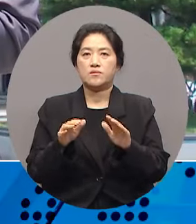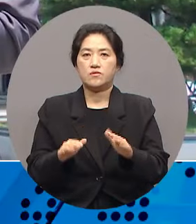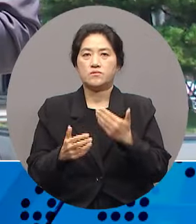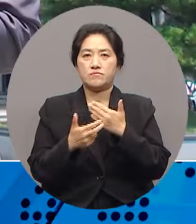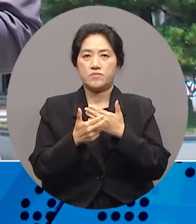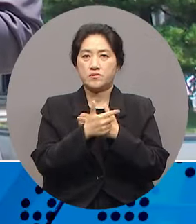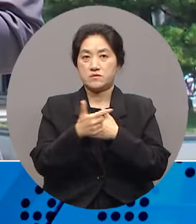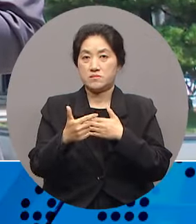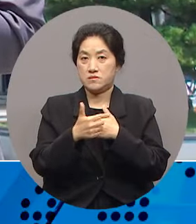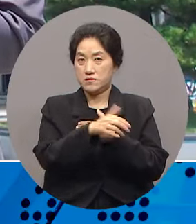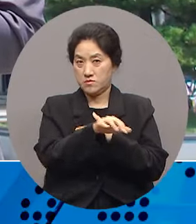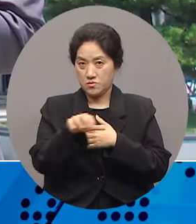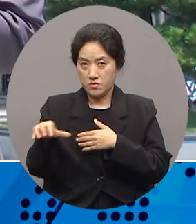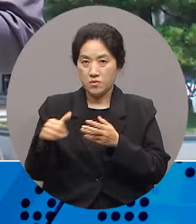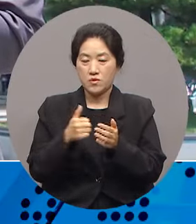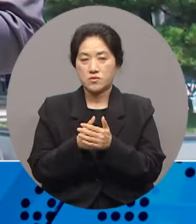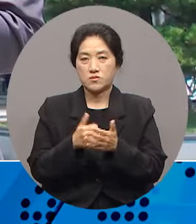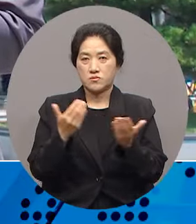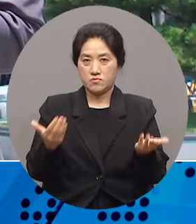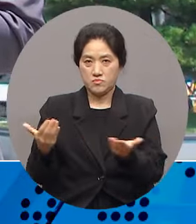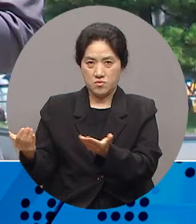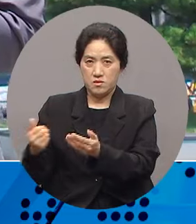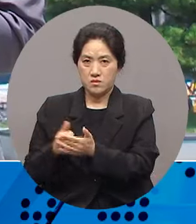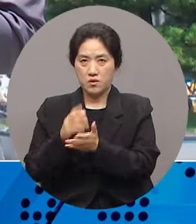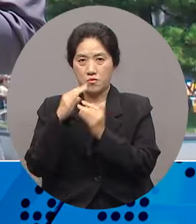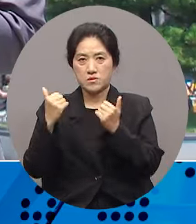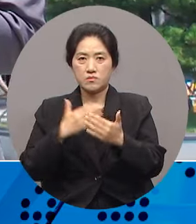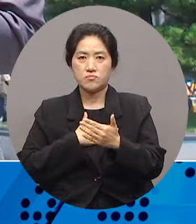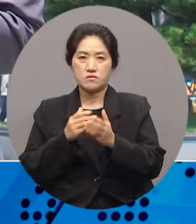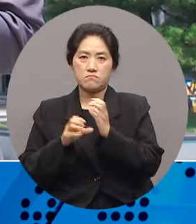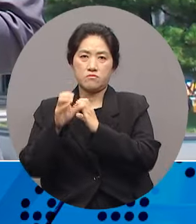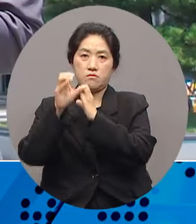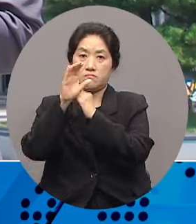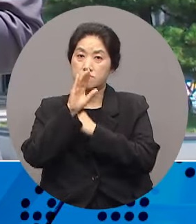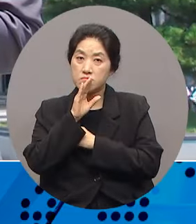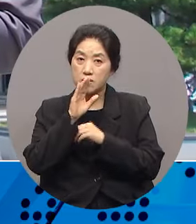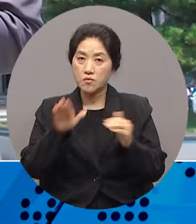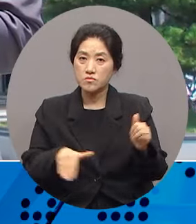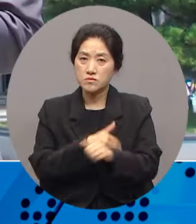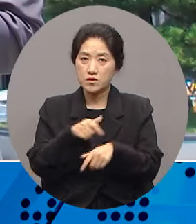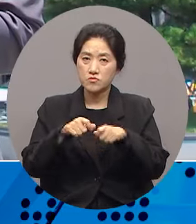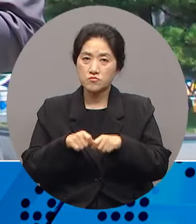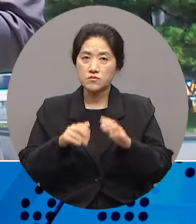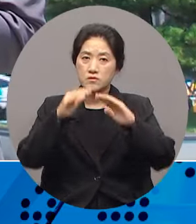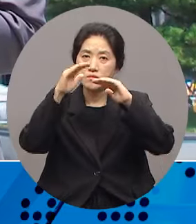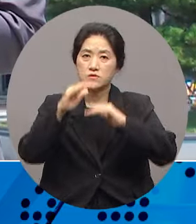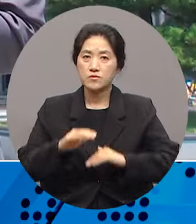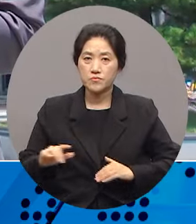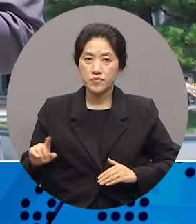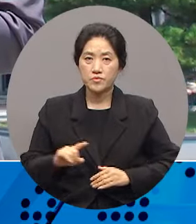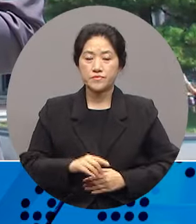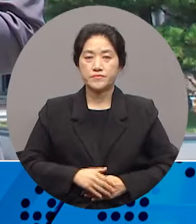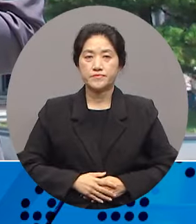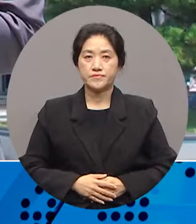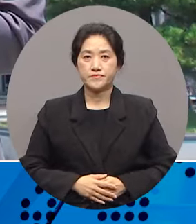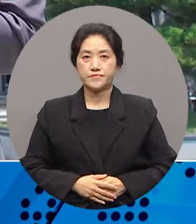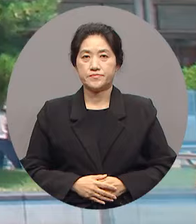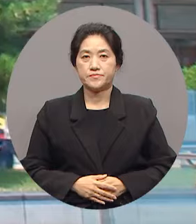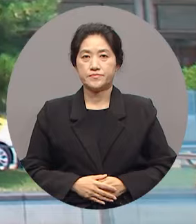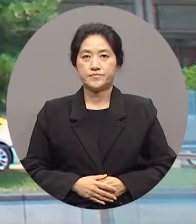주요 병원들도 휴진을 이어가면 환자들의 불안이 더 커질 텐데요. 오늘 상황 구체적으로 어떻게 되겠습니까?